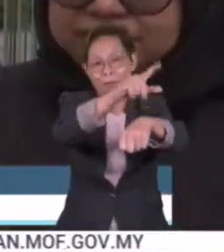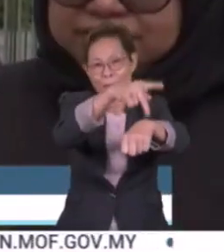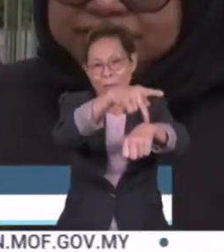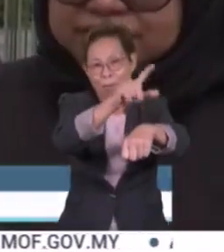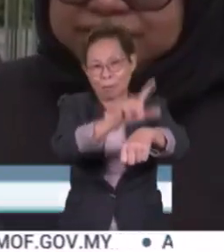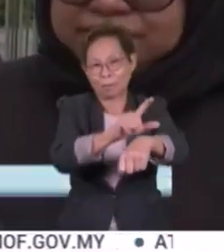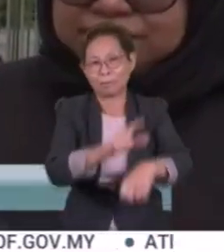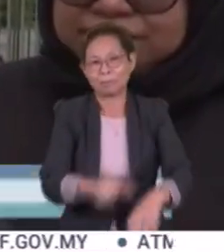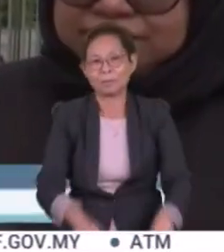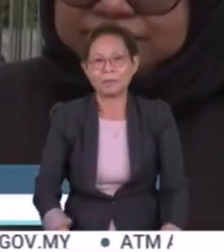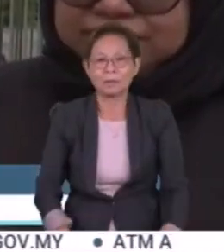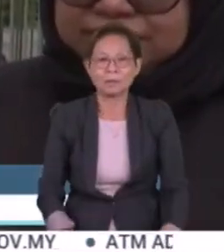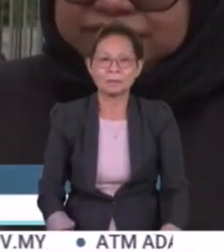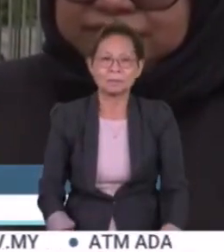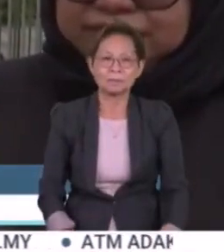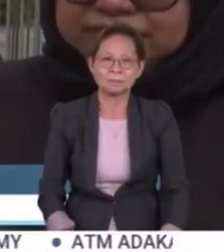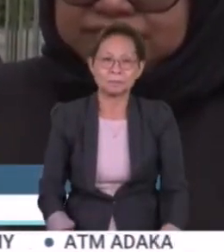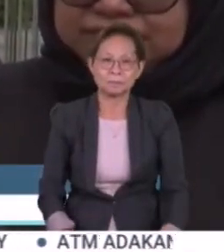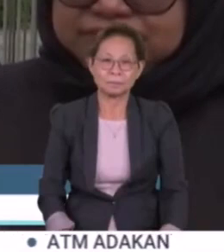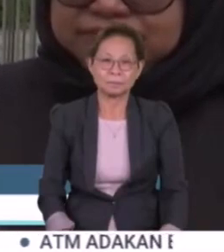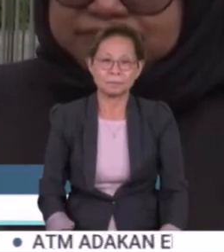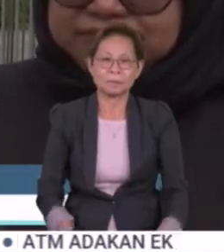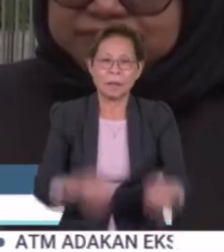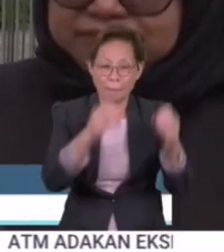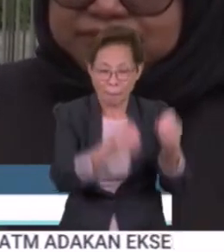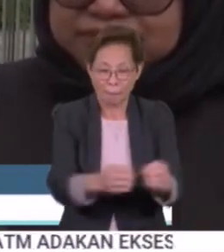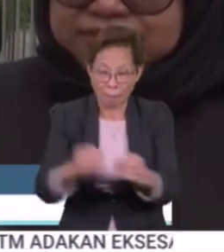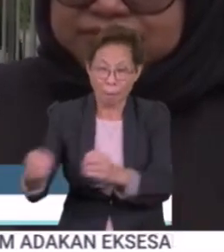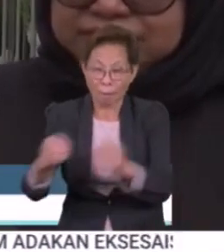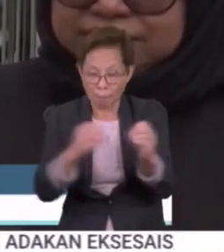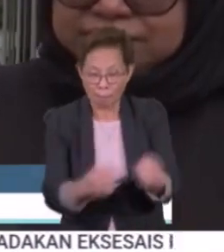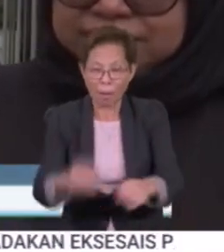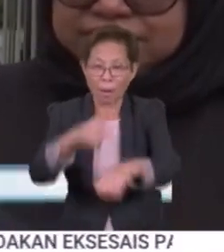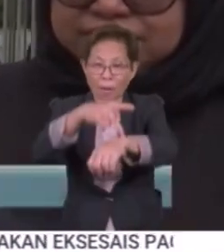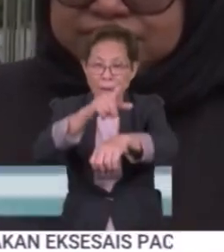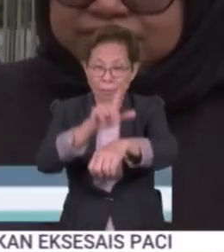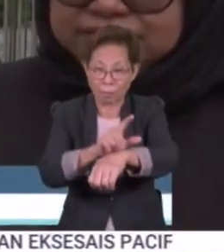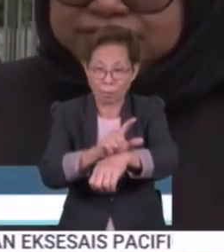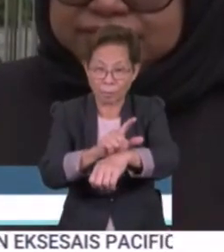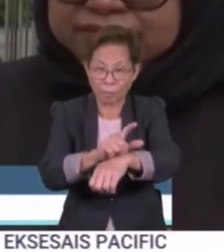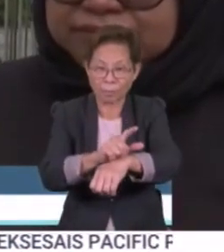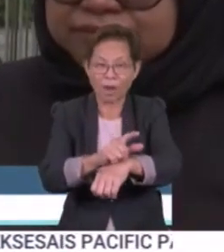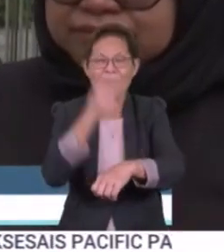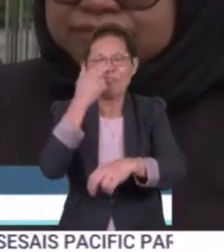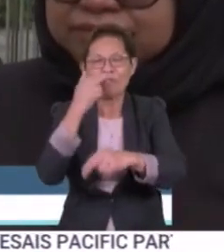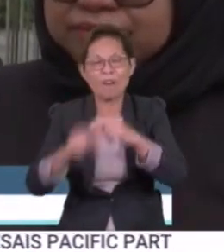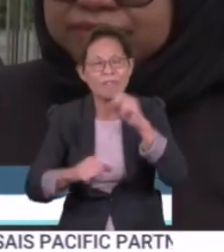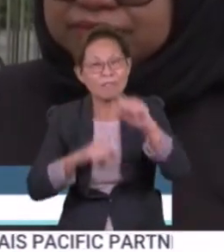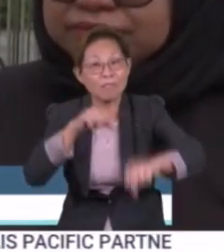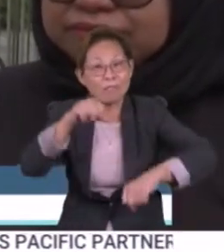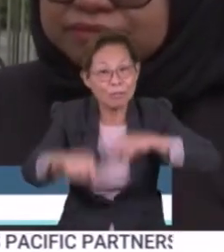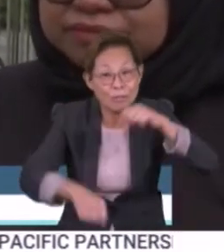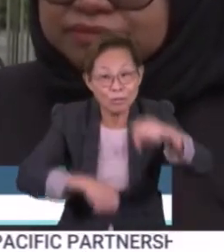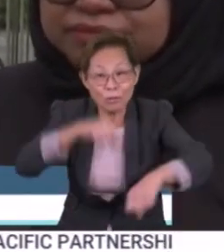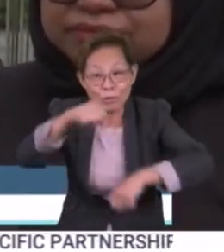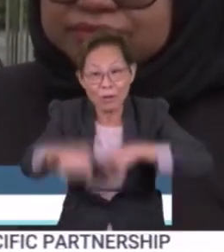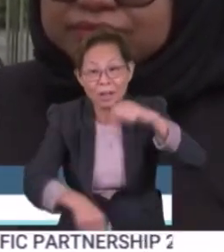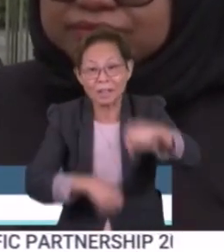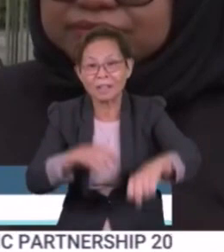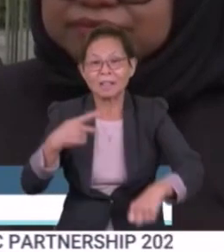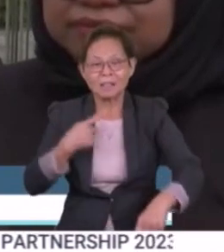sempurna punya penghancuran Langkawi Legendary ini juga kita boleh lihat